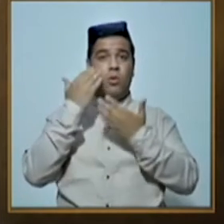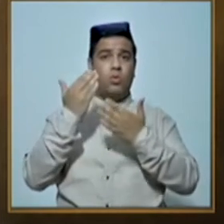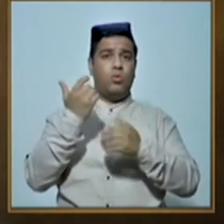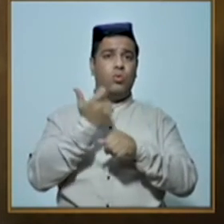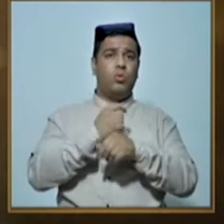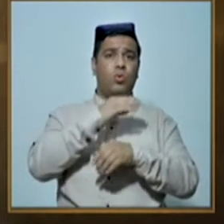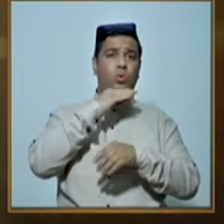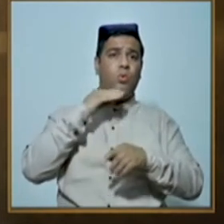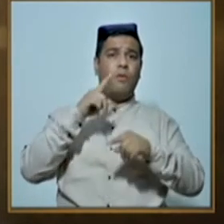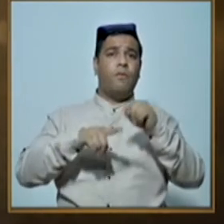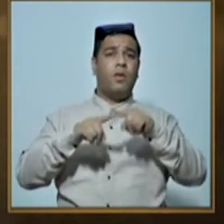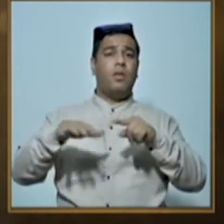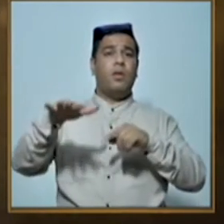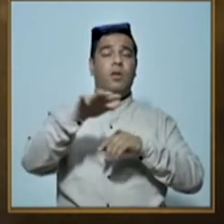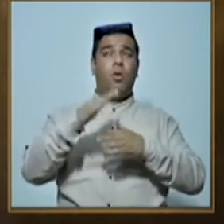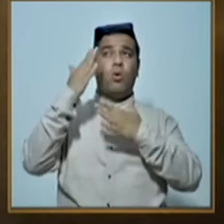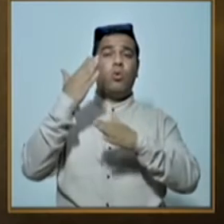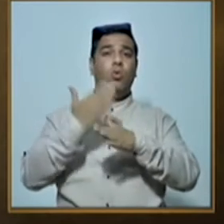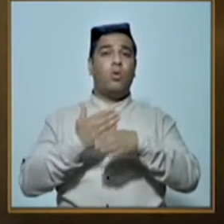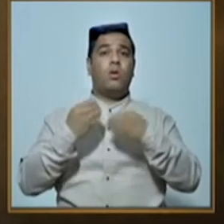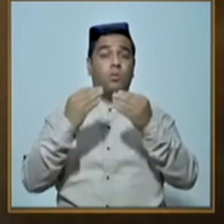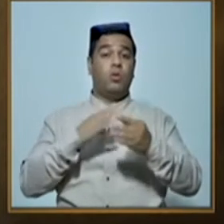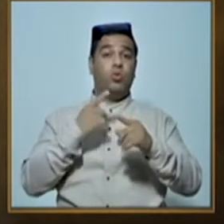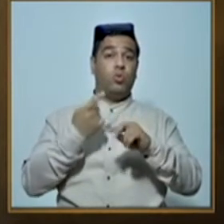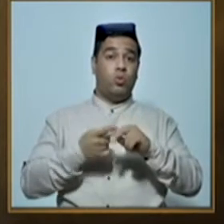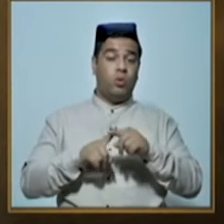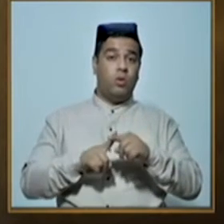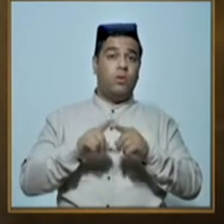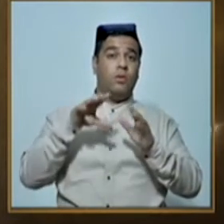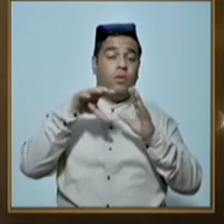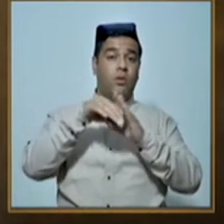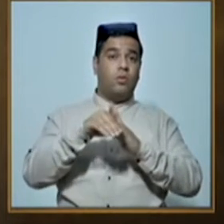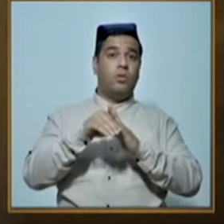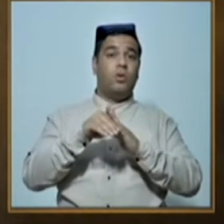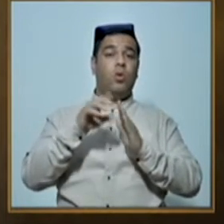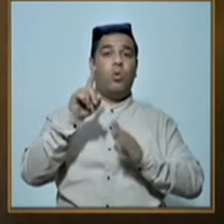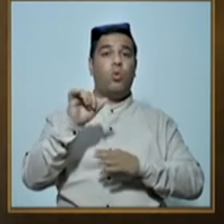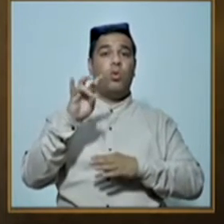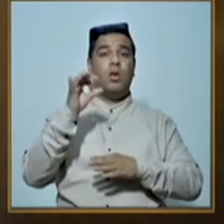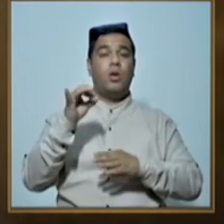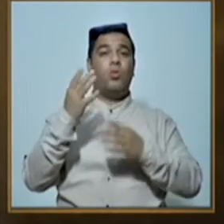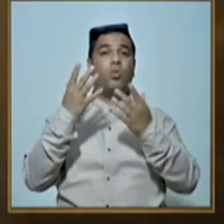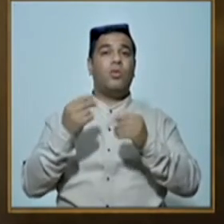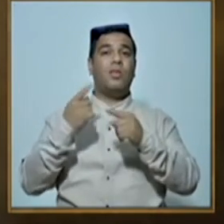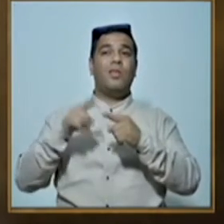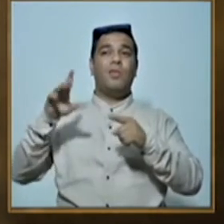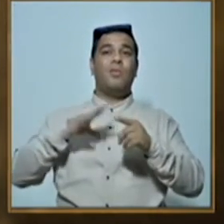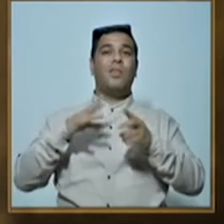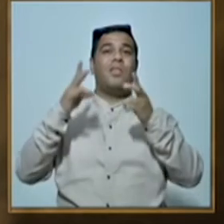vatanlarda, joylarda sizga Alloh nusrat berdi. Shuningdek Hunayn kunida ham. Hunayn kuni o'sha Hunayn degan joyda